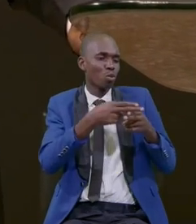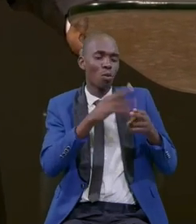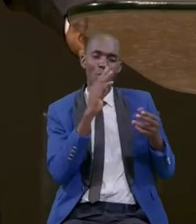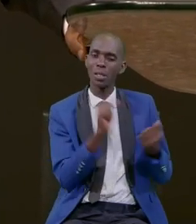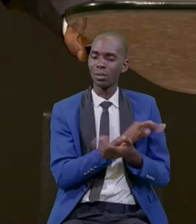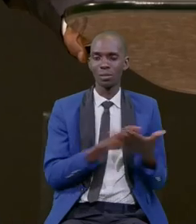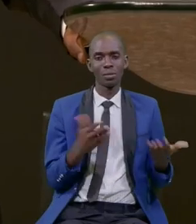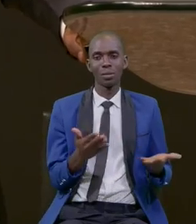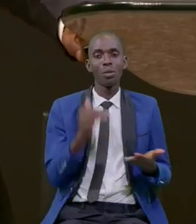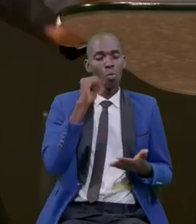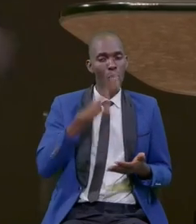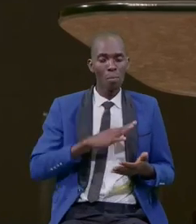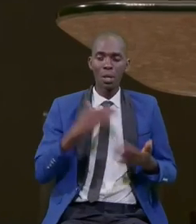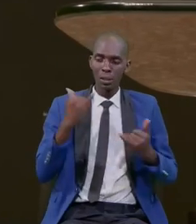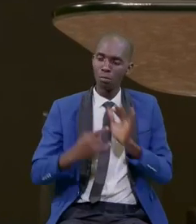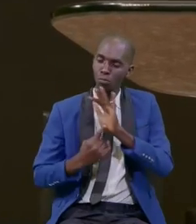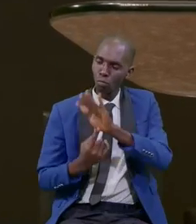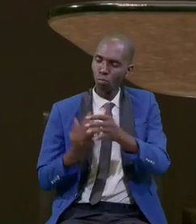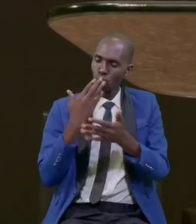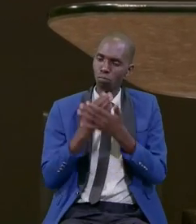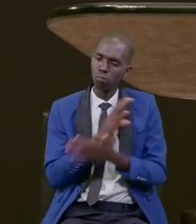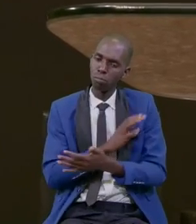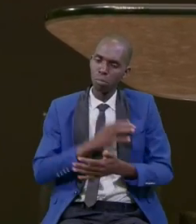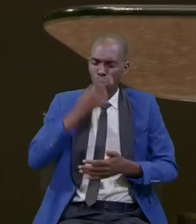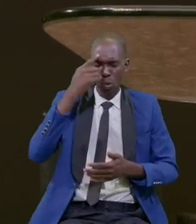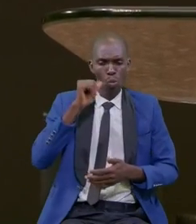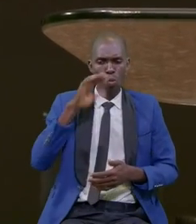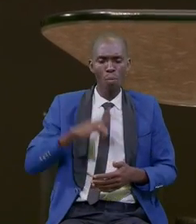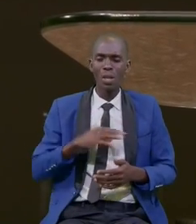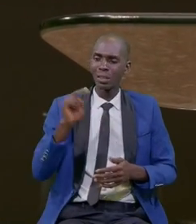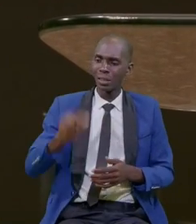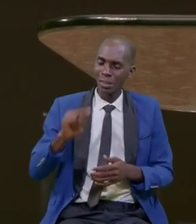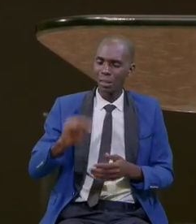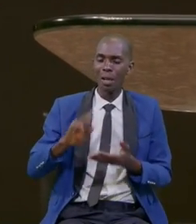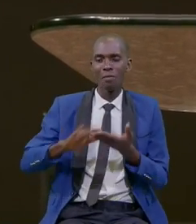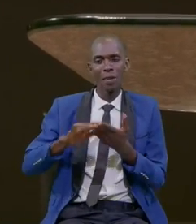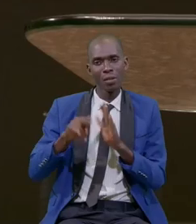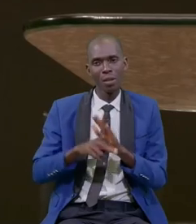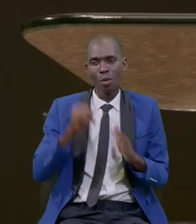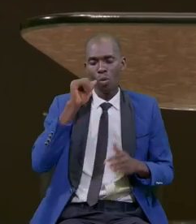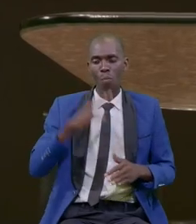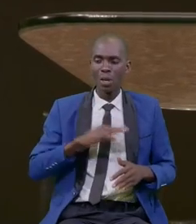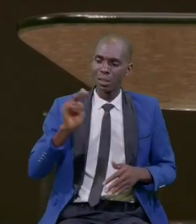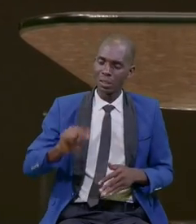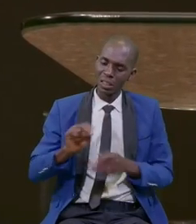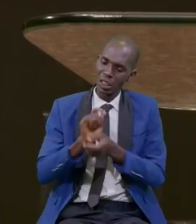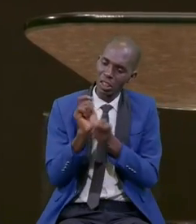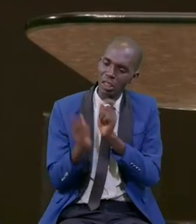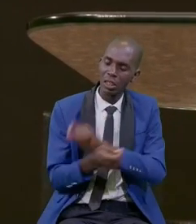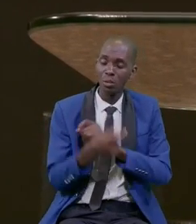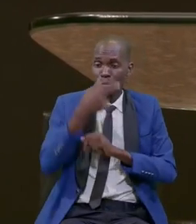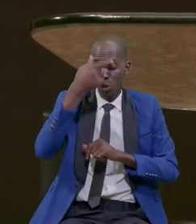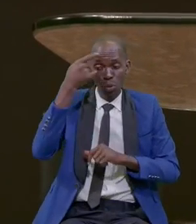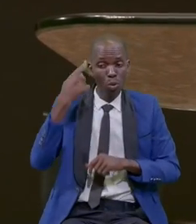miséricorde, du pardon, de la conversion. Il lui faut le changement. Et sa foi était basée sur le